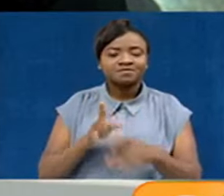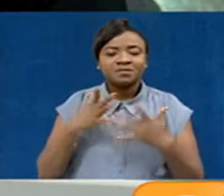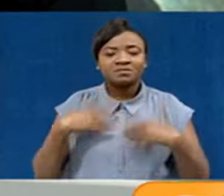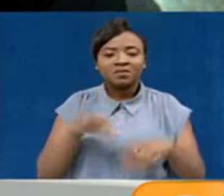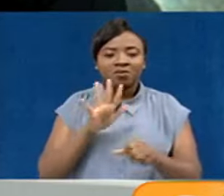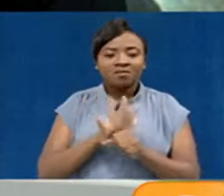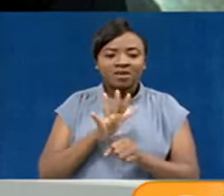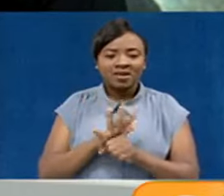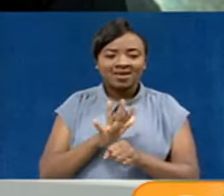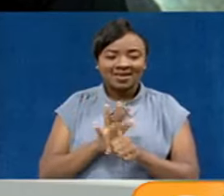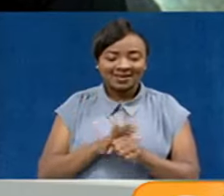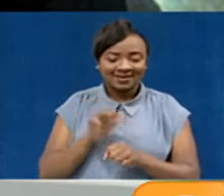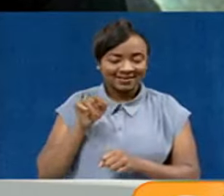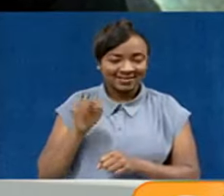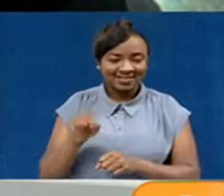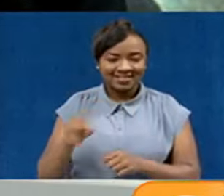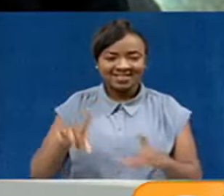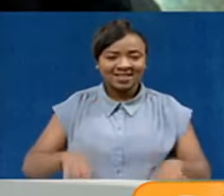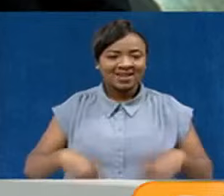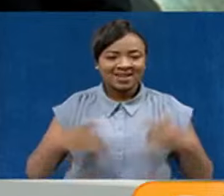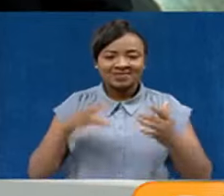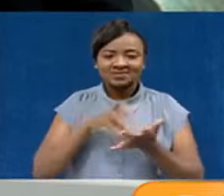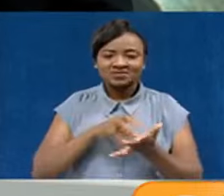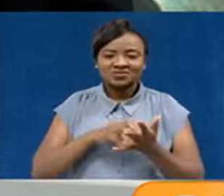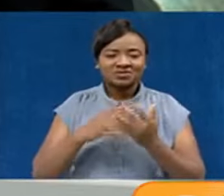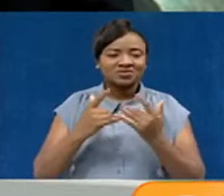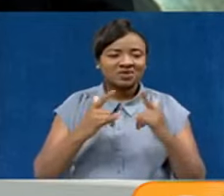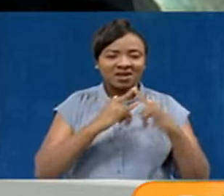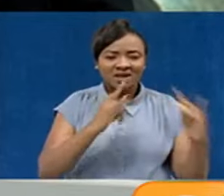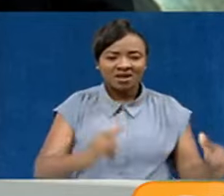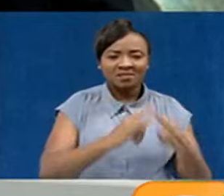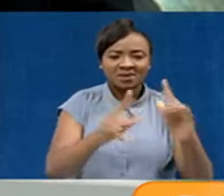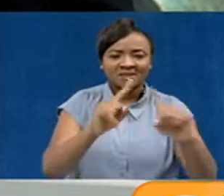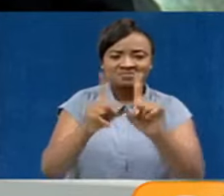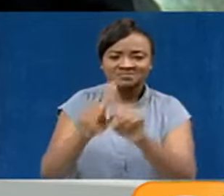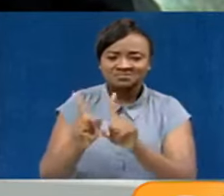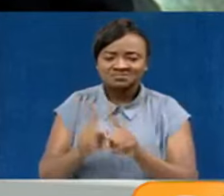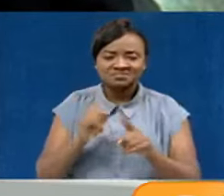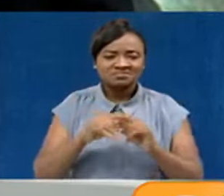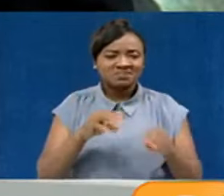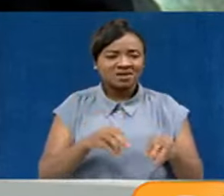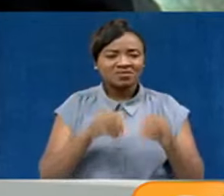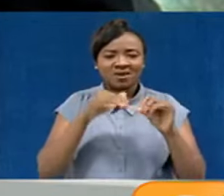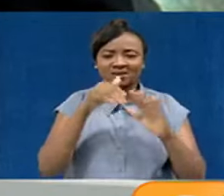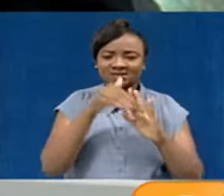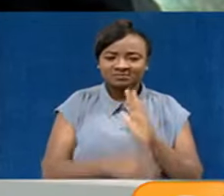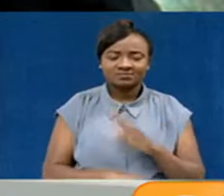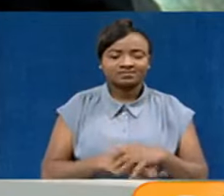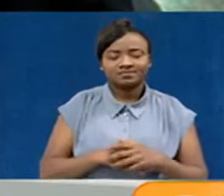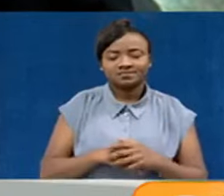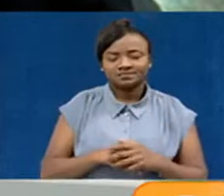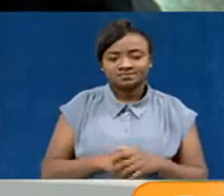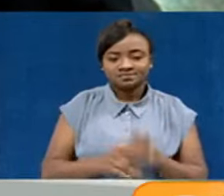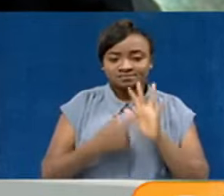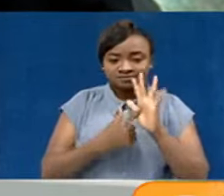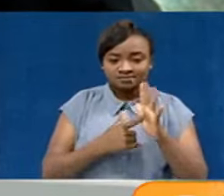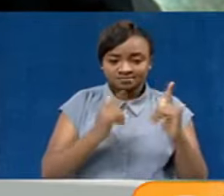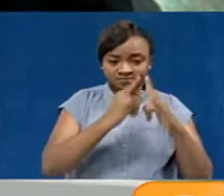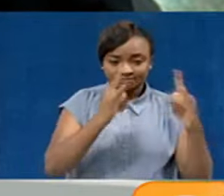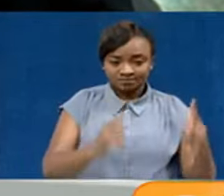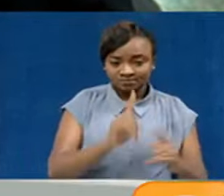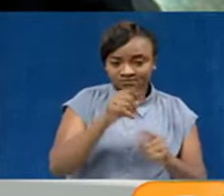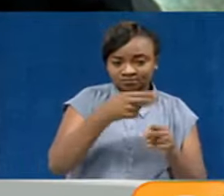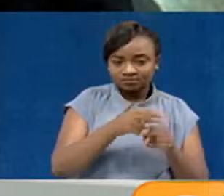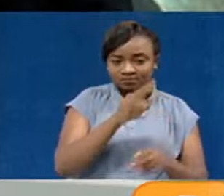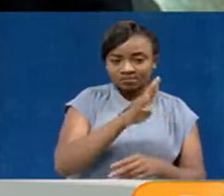waathiriwa wameendelea kuishi kwenye mazingira duni kwenye kambi kadhaa maeneo ya Tana River. Na mojawapo ya kambi hizi ni ile ya Bura, ambapo waathiriwa